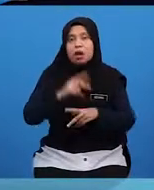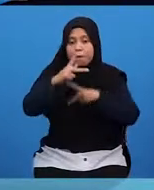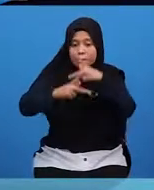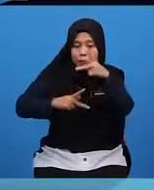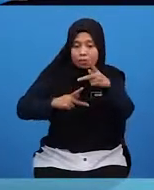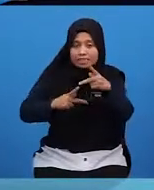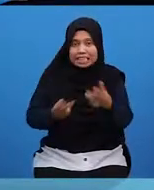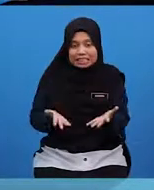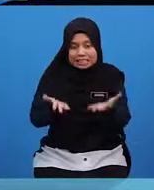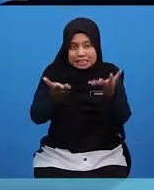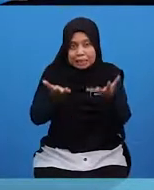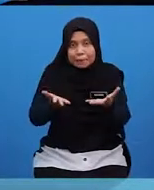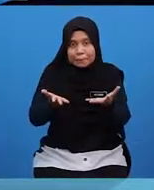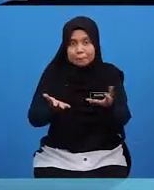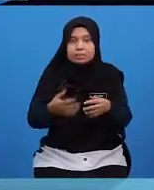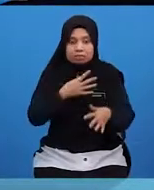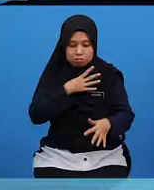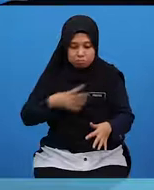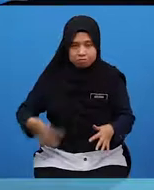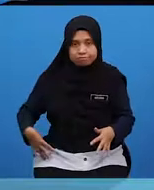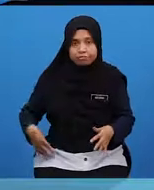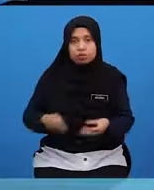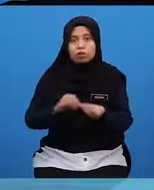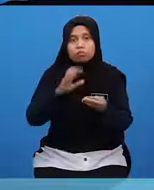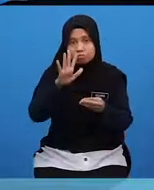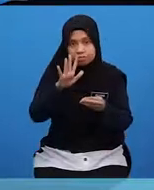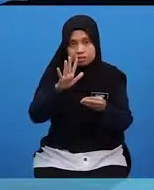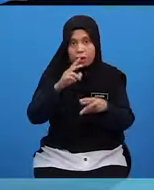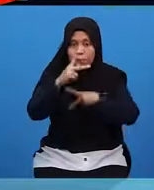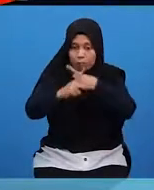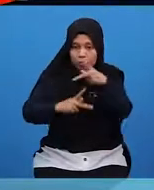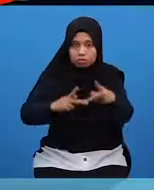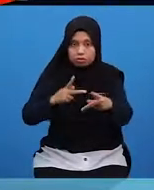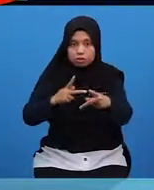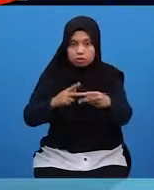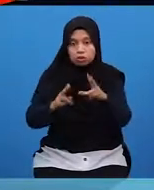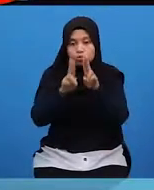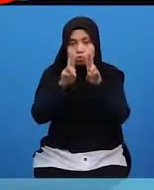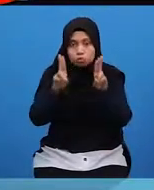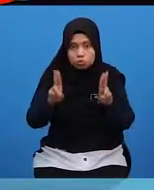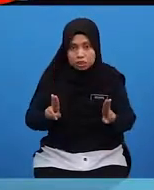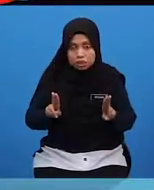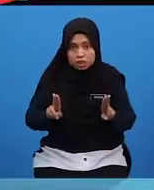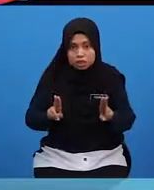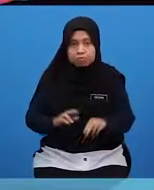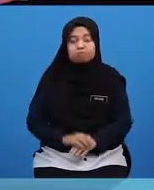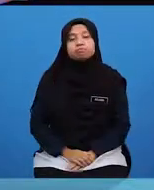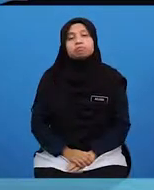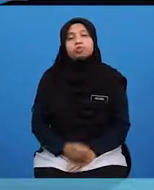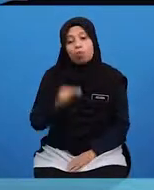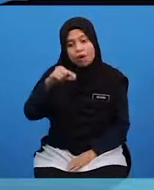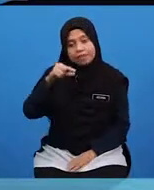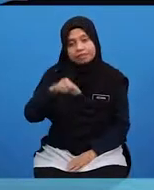proses menapis lilin batik terap. Yang kelima, proses menguji kualiti lilin batik